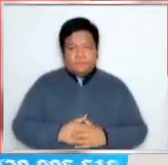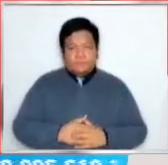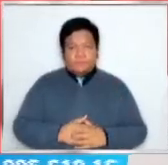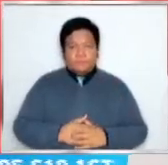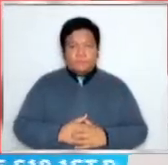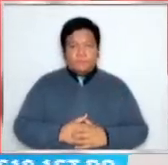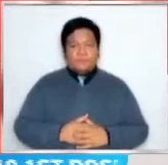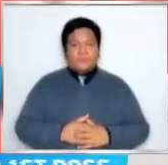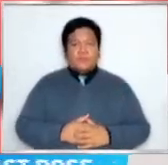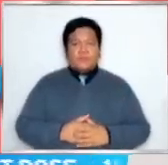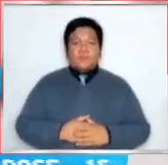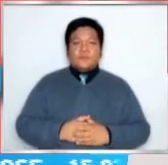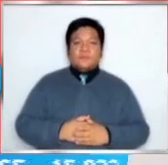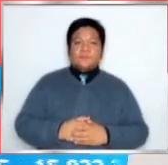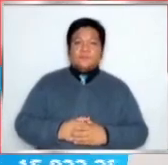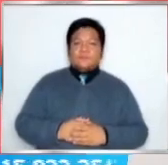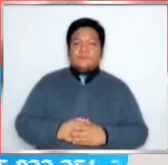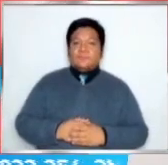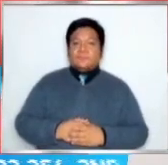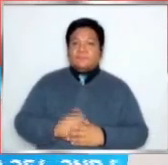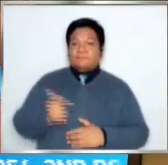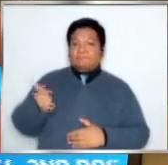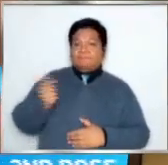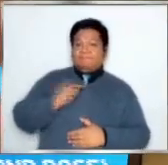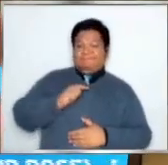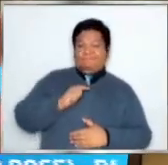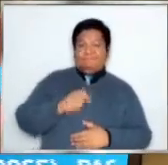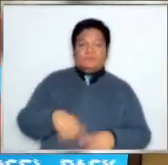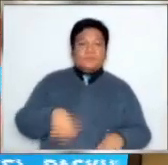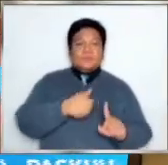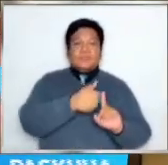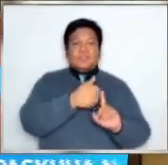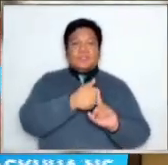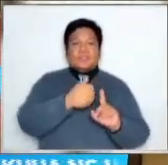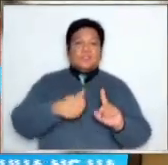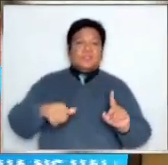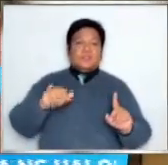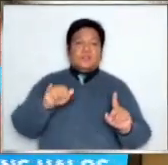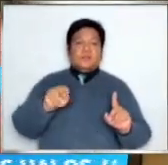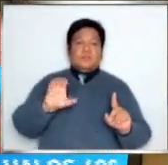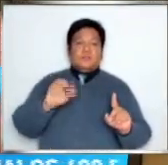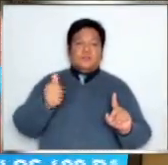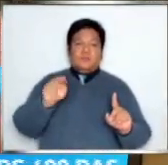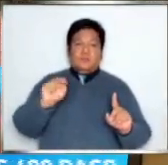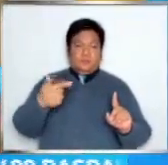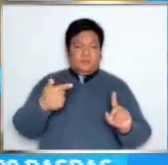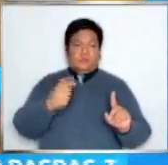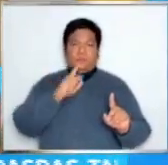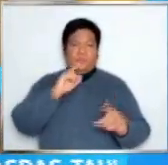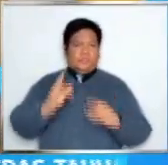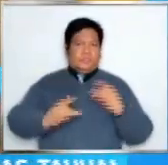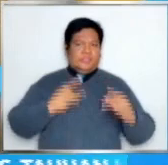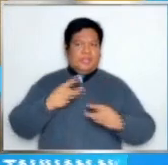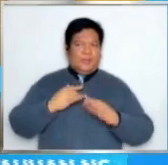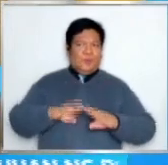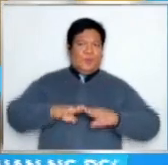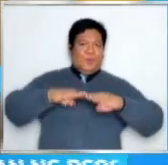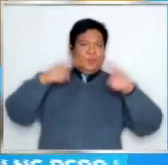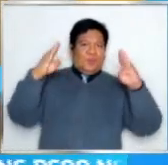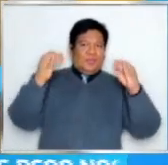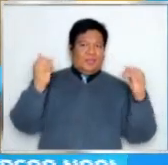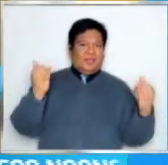Excited nang magbukas muli ng kanyang Korean restaurant ngayong araw ang business owner na si Inchang Mendoza. Nagpa-meeting